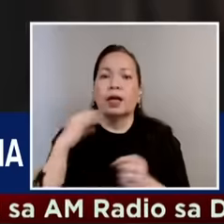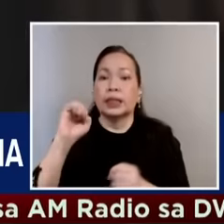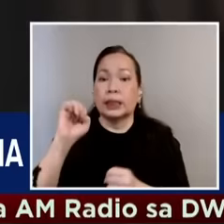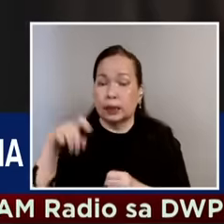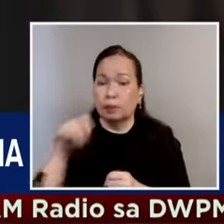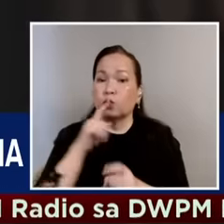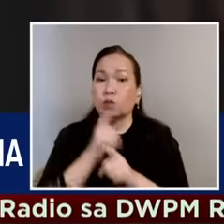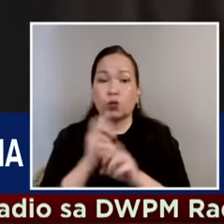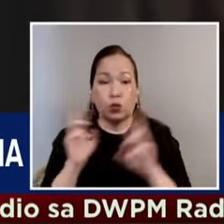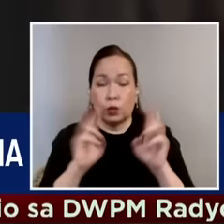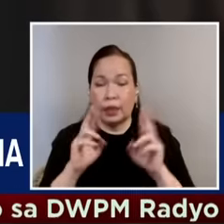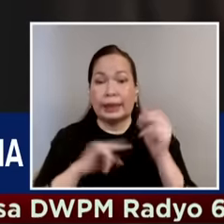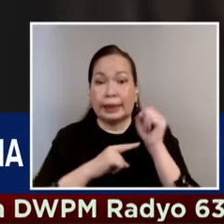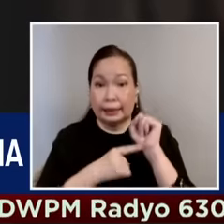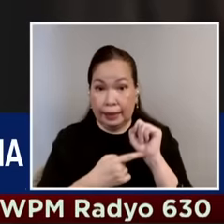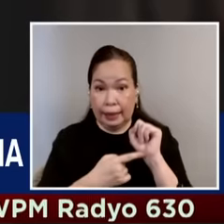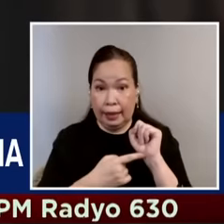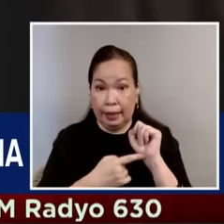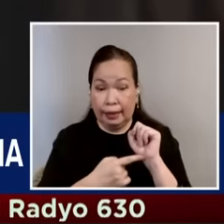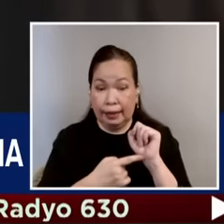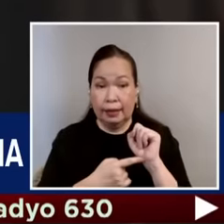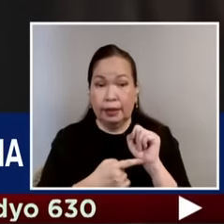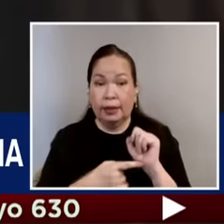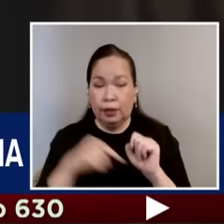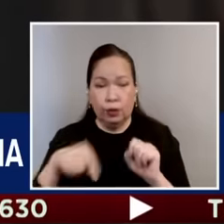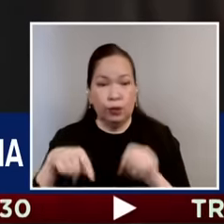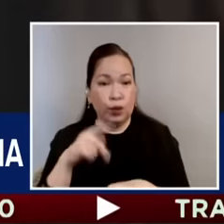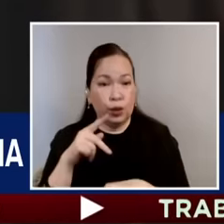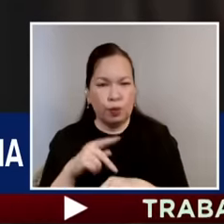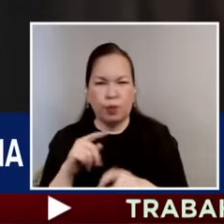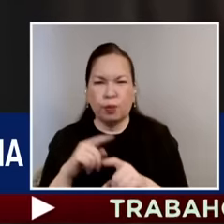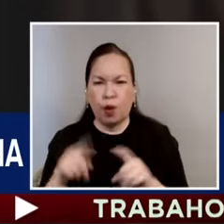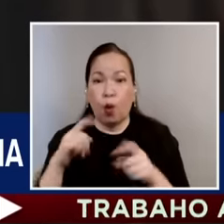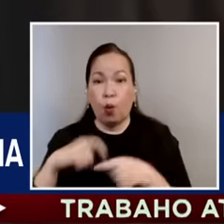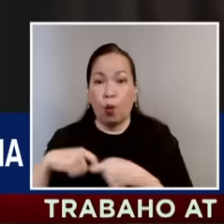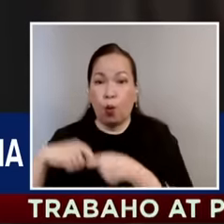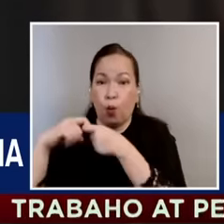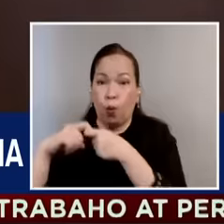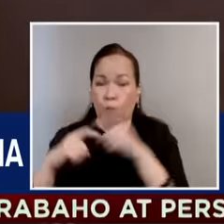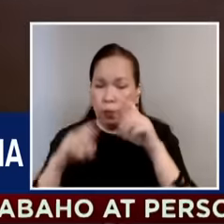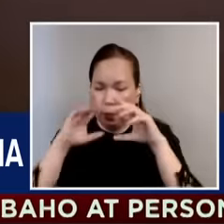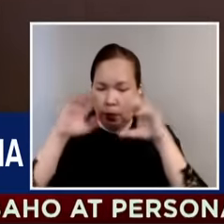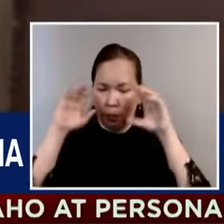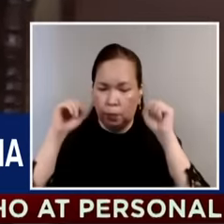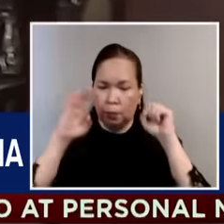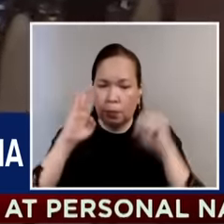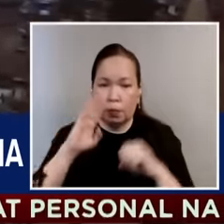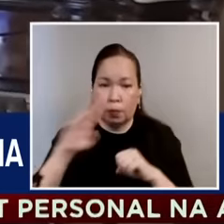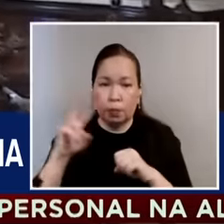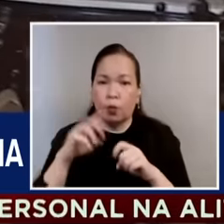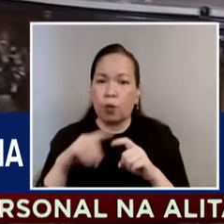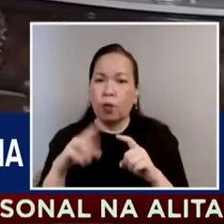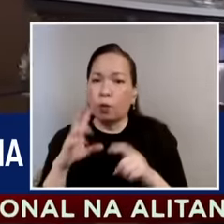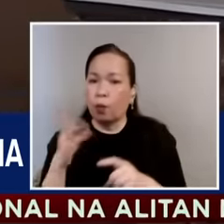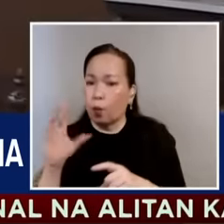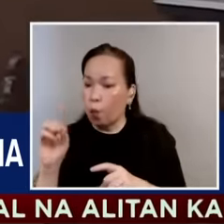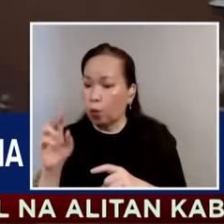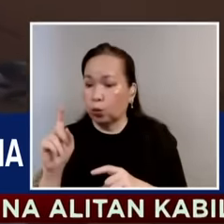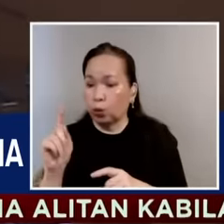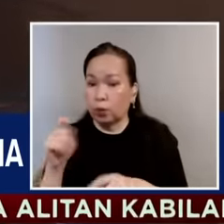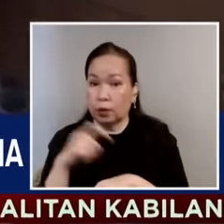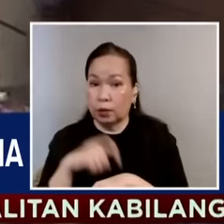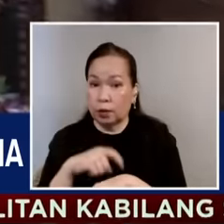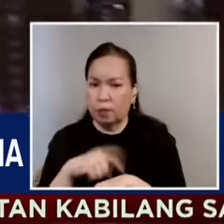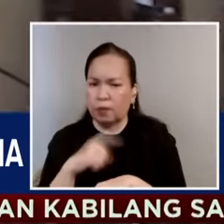unang sovereign wealth fund ng Pilipinas, pero sinuspindi ng Pangulo ang pagpapatupad nito noong Oktubre para mapag-aralan